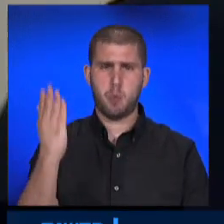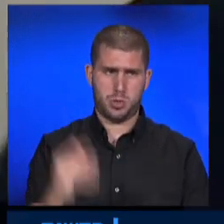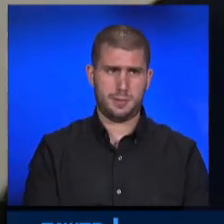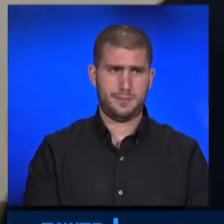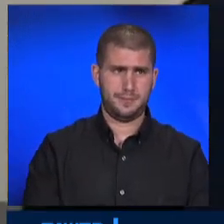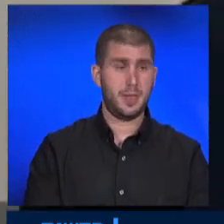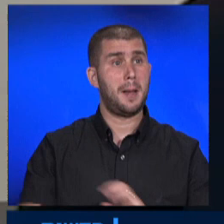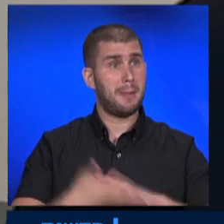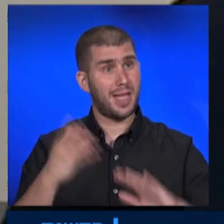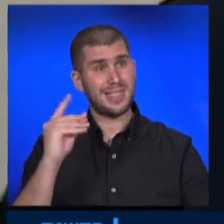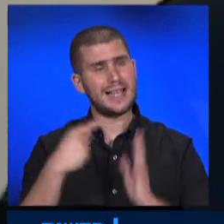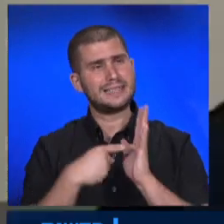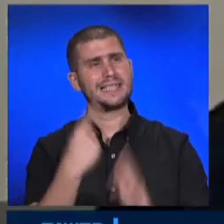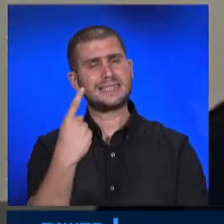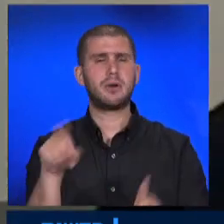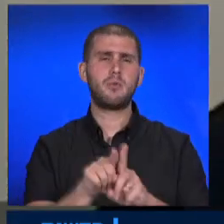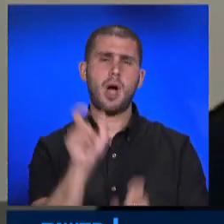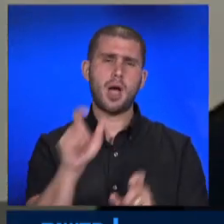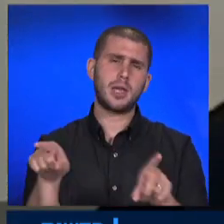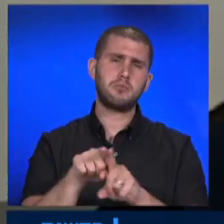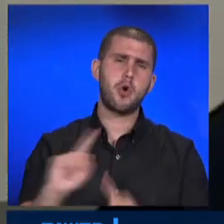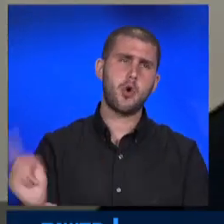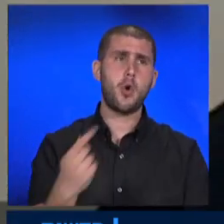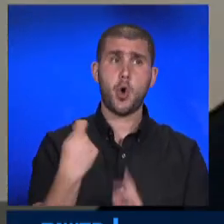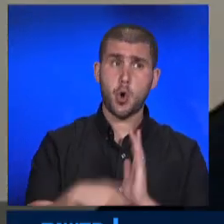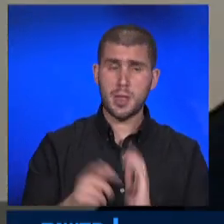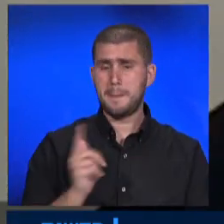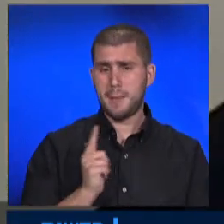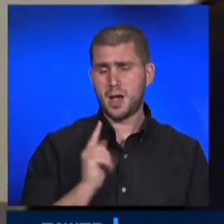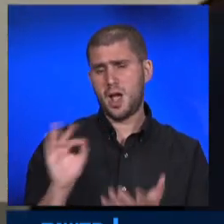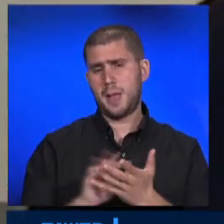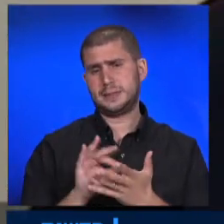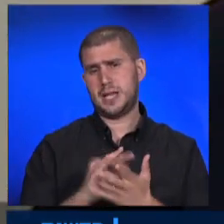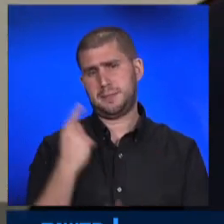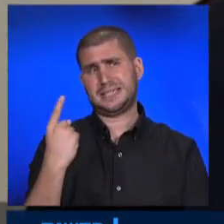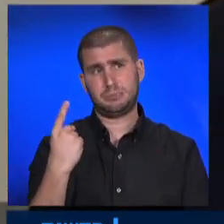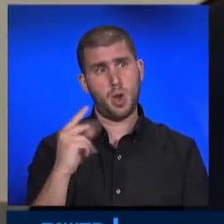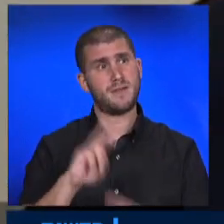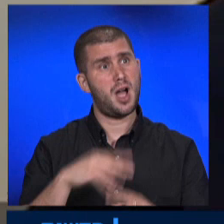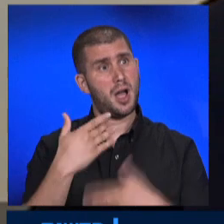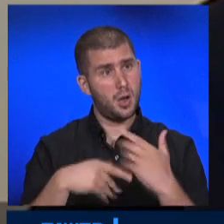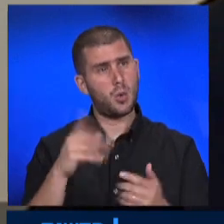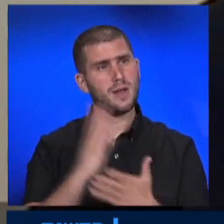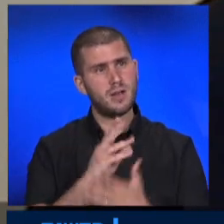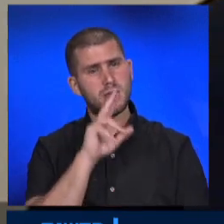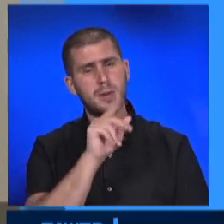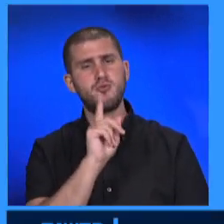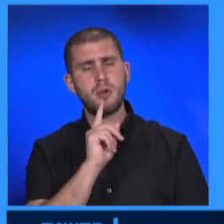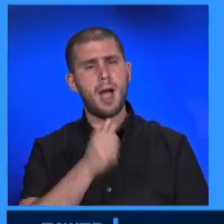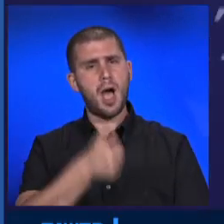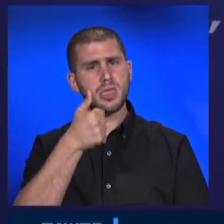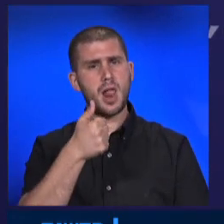תחילה דרור הציג את עצמו כאחד מהם, קונה שממתין גם הוא למשרדים. אך במהרה הוא התחיל לדבר בשם